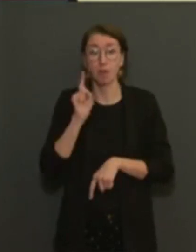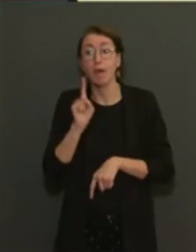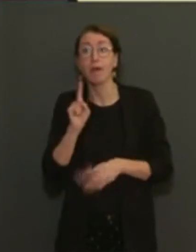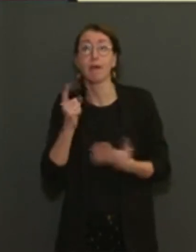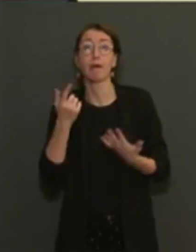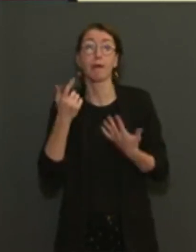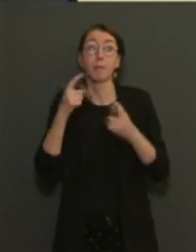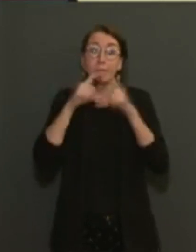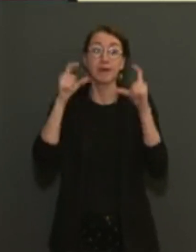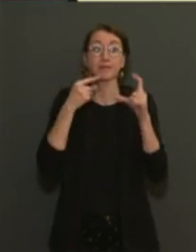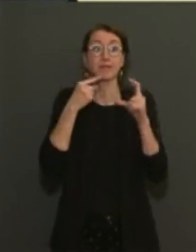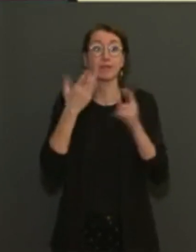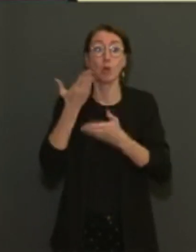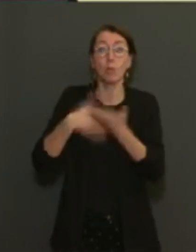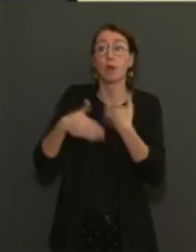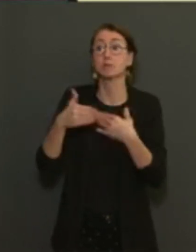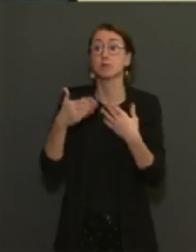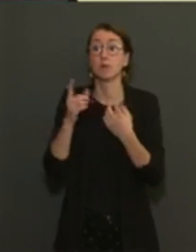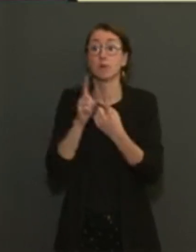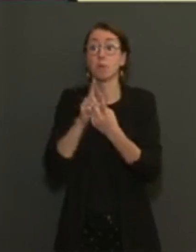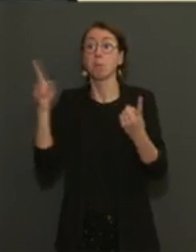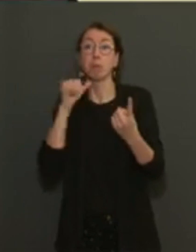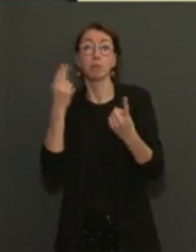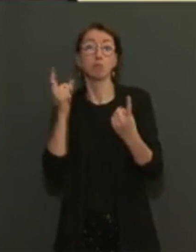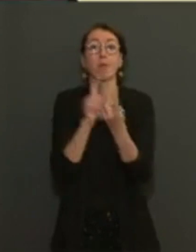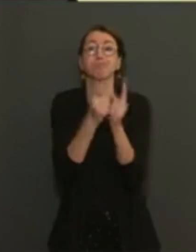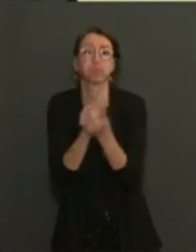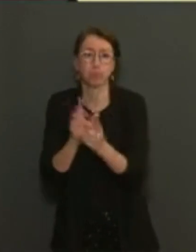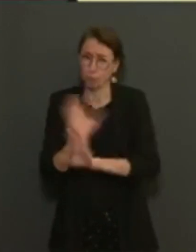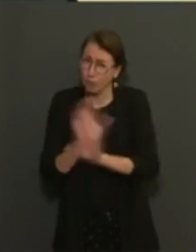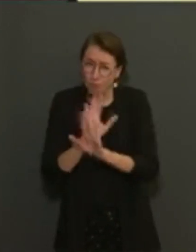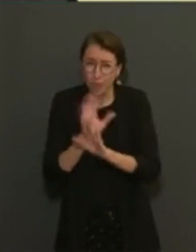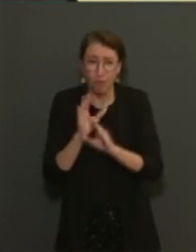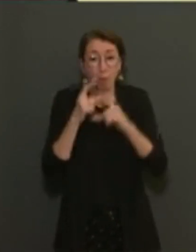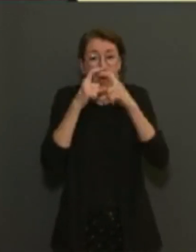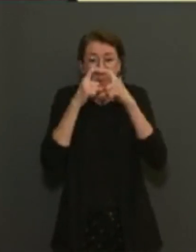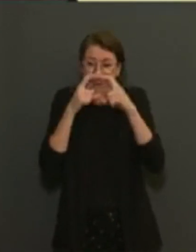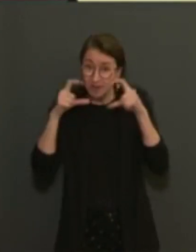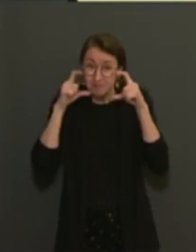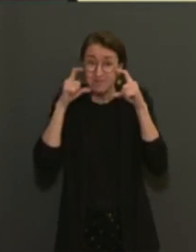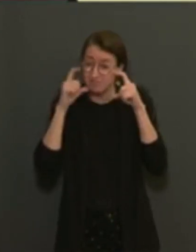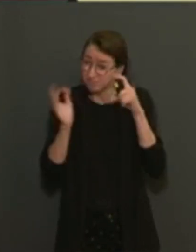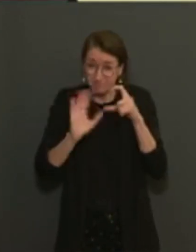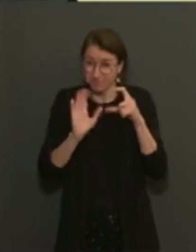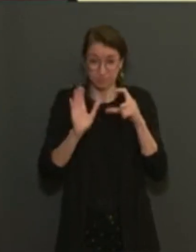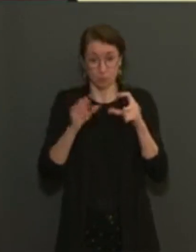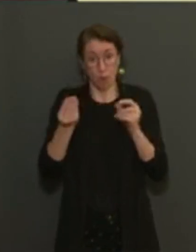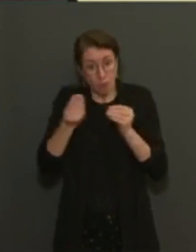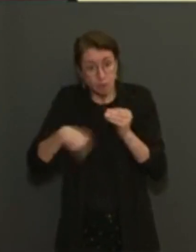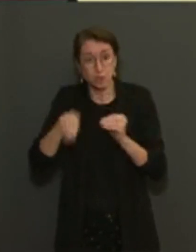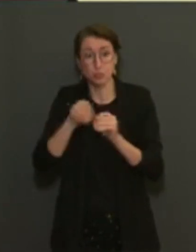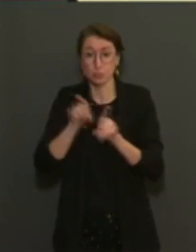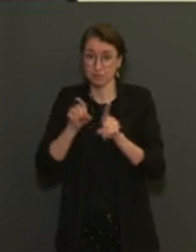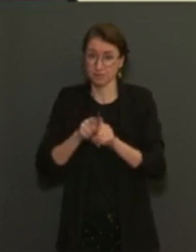individus. Ce n'est donc pas parce qu'on porte un masque que l'on peut faire n'importe quoi et de manière non raisonnée